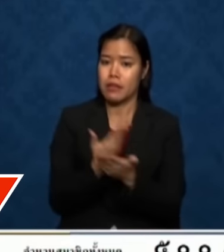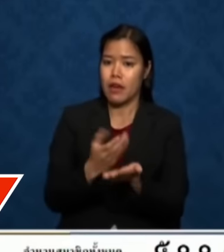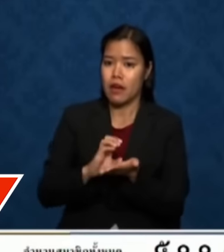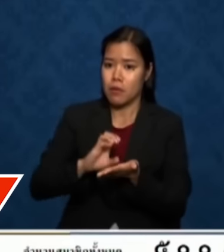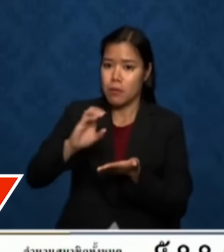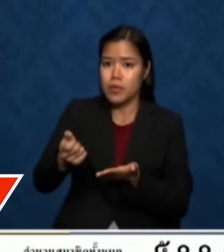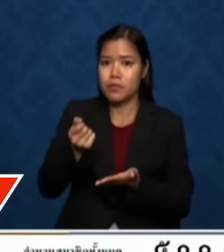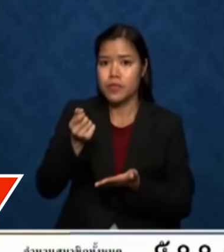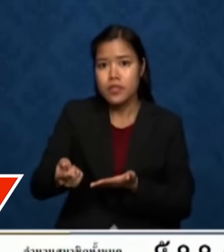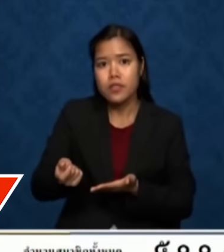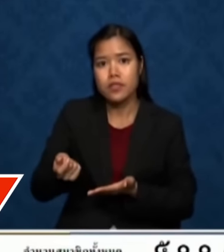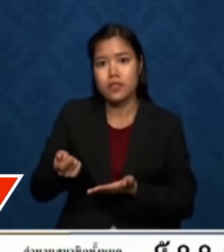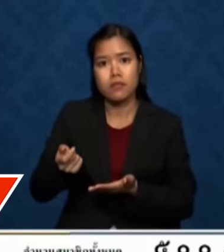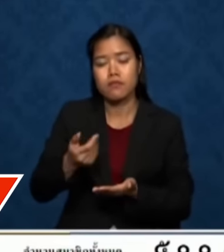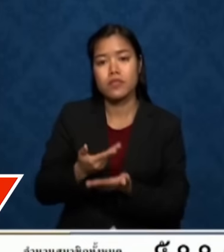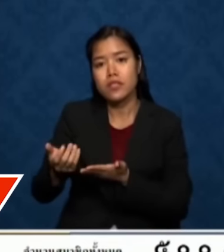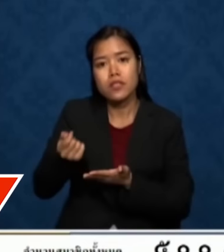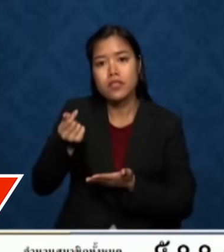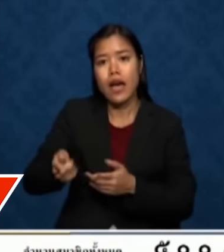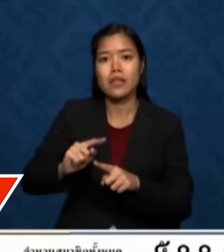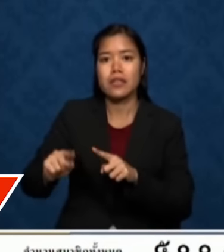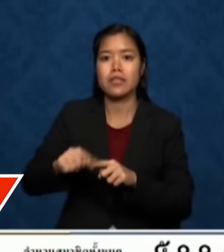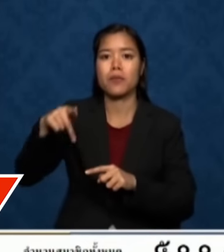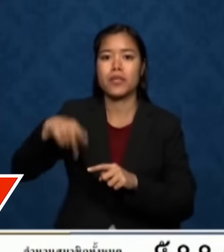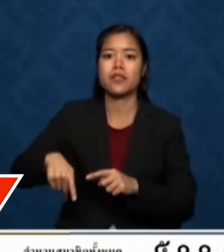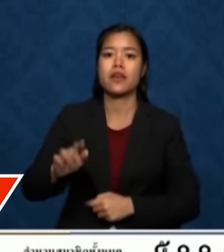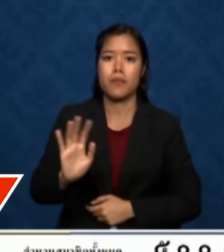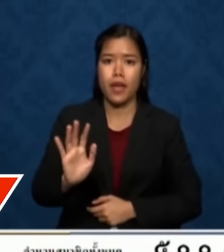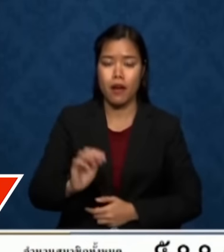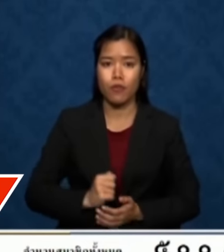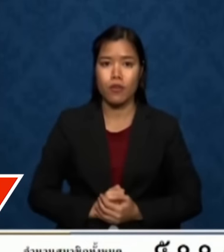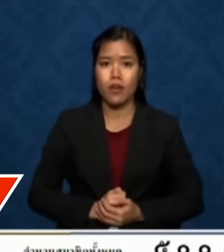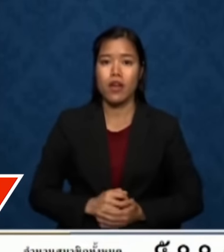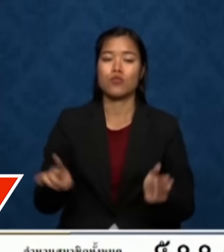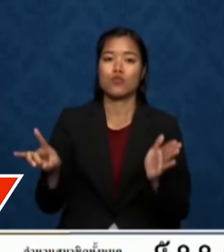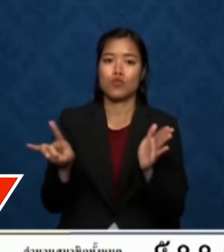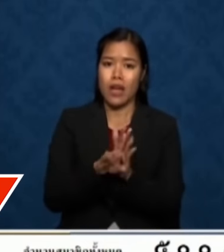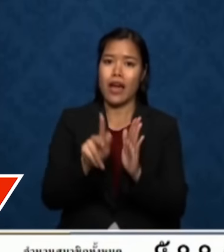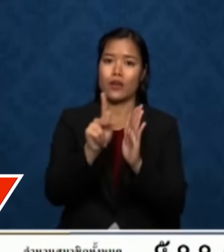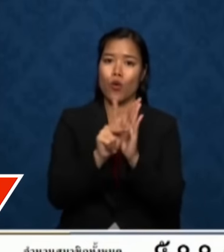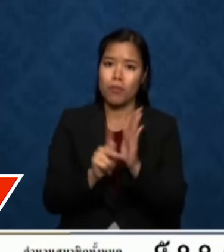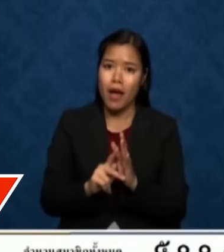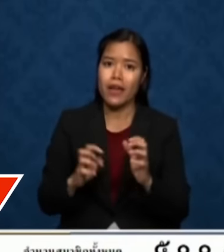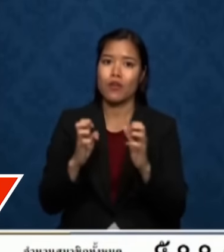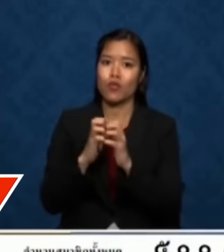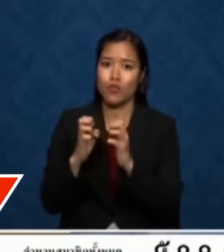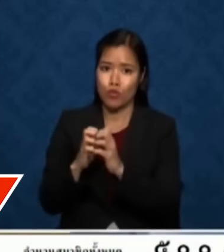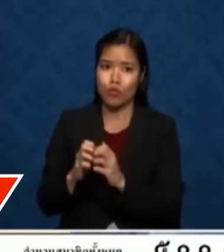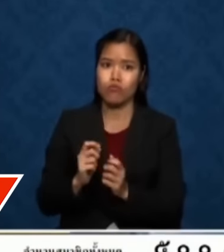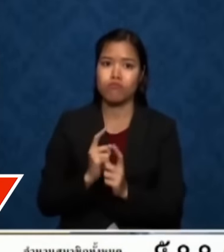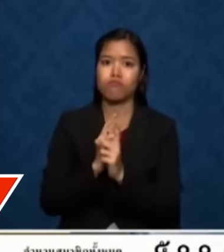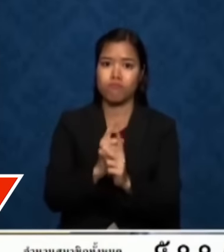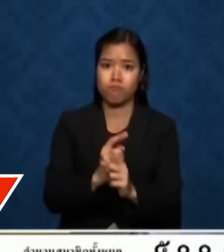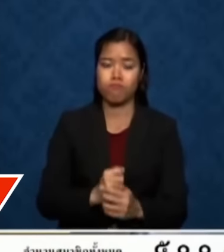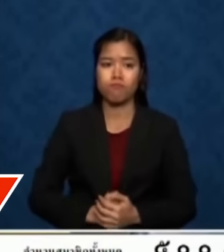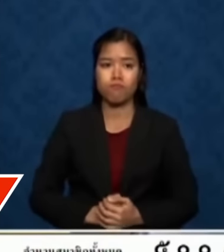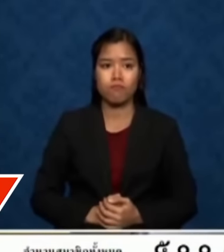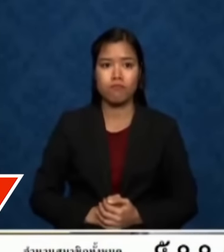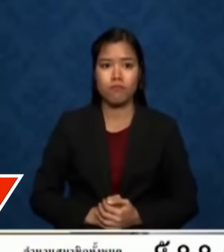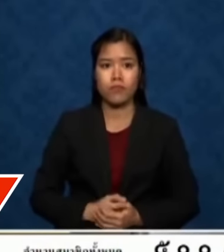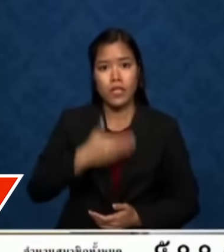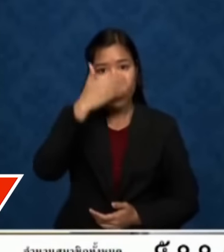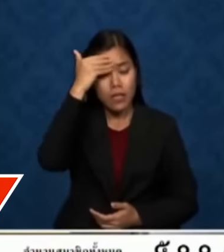แบบพิเศษแบบนั้นอีกค่ะสุดท้ายมันจะเกิดความวุ่นวายยุ่งยากทางกฎหมายตามมาค่ะอย่าลืมนะคะท่านประธ